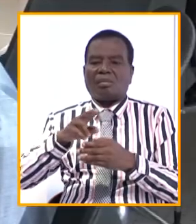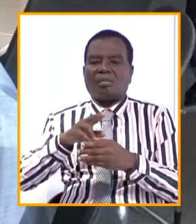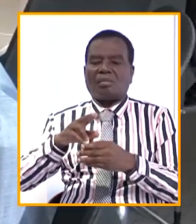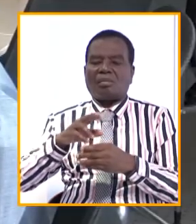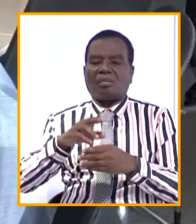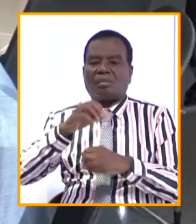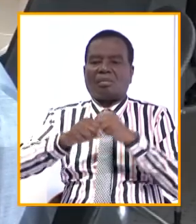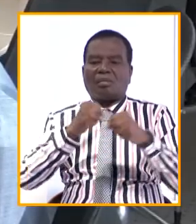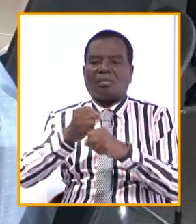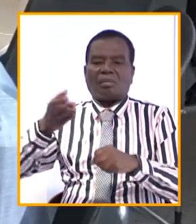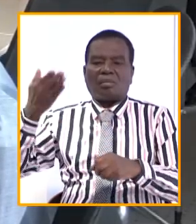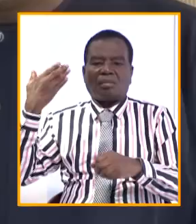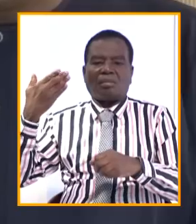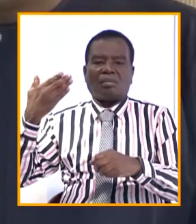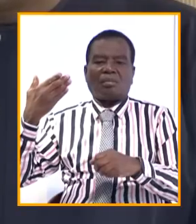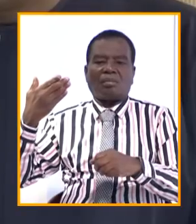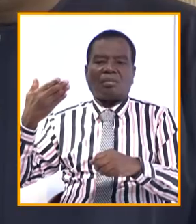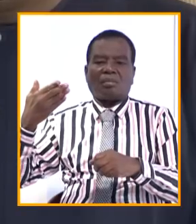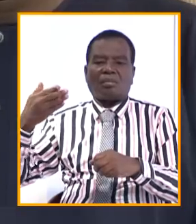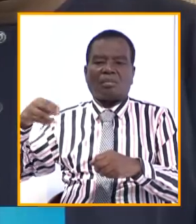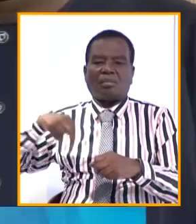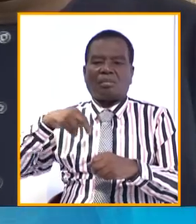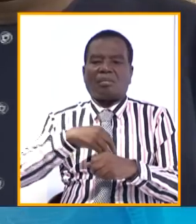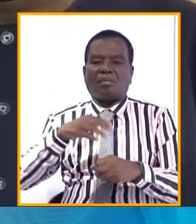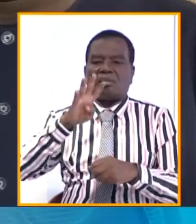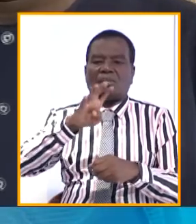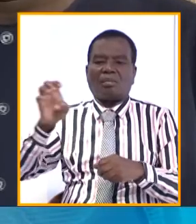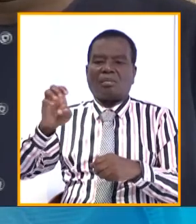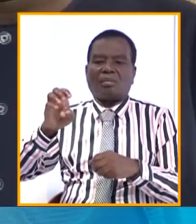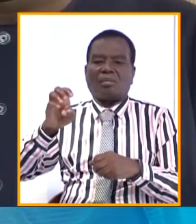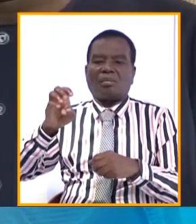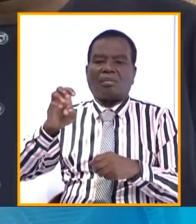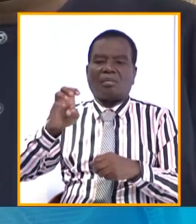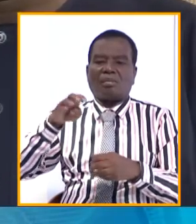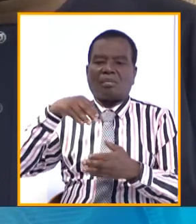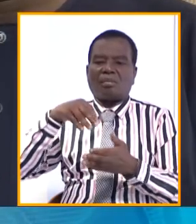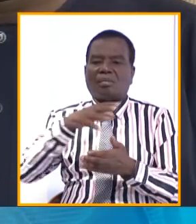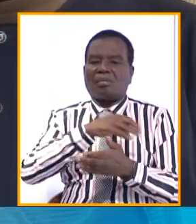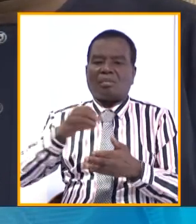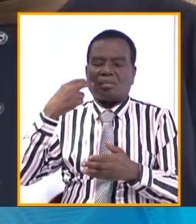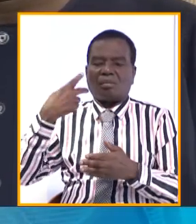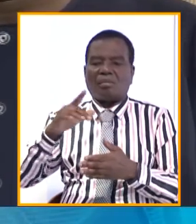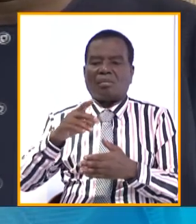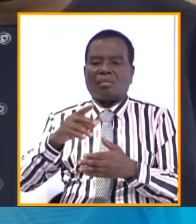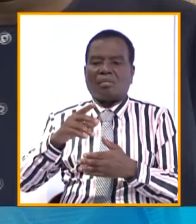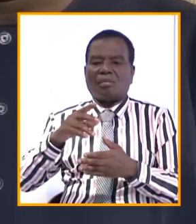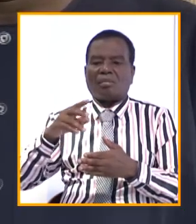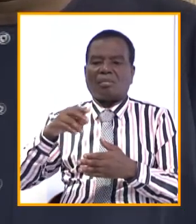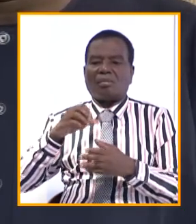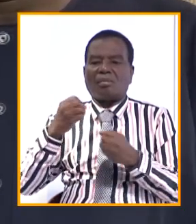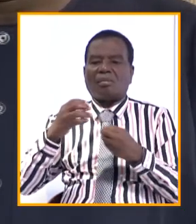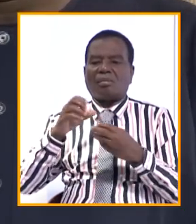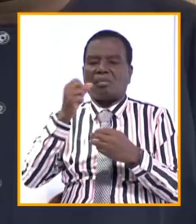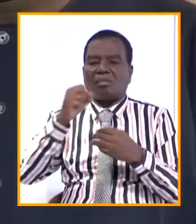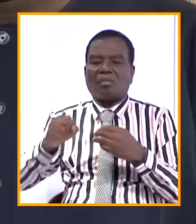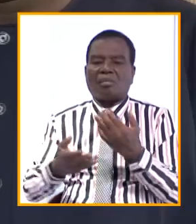éducatifs. L'année dernière, ils ont listé jusqu'à 4400 publications. Et en regardant les ratios, ça fait plus d'une publication par professeur